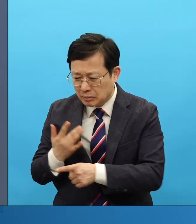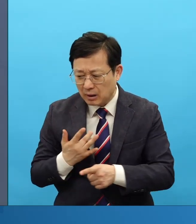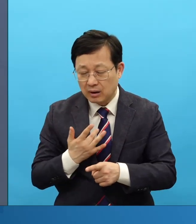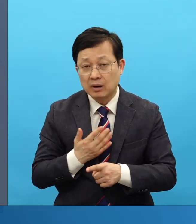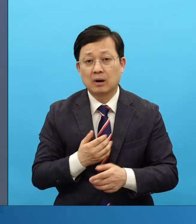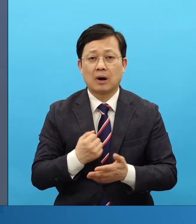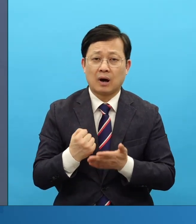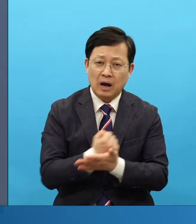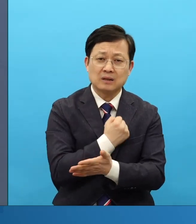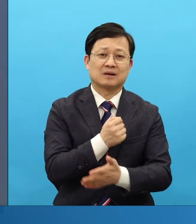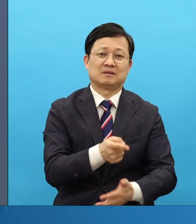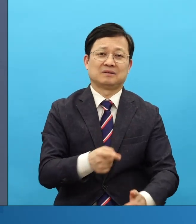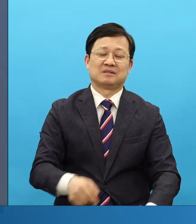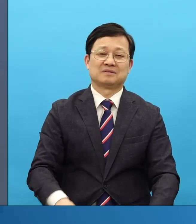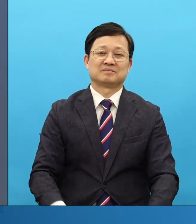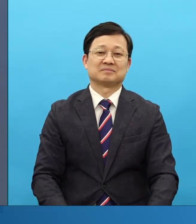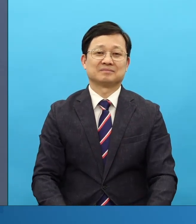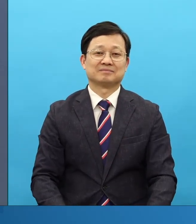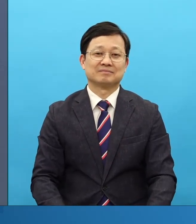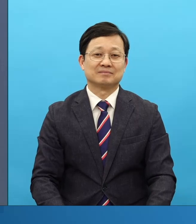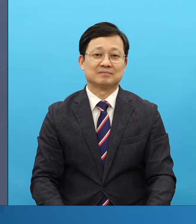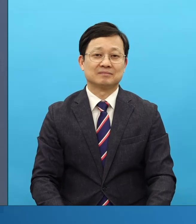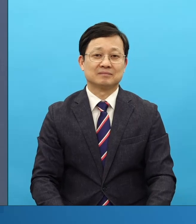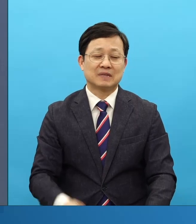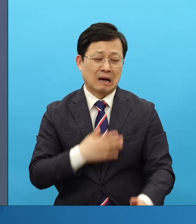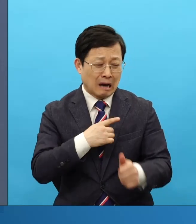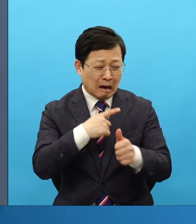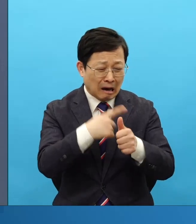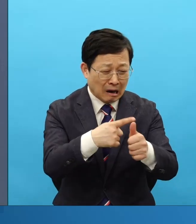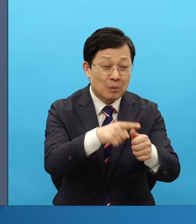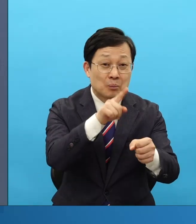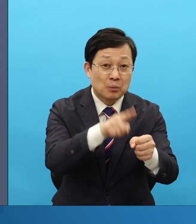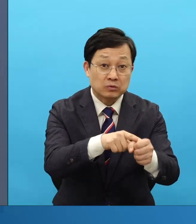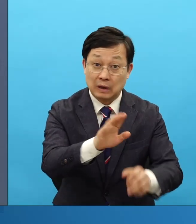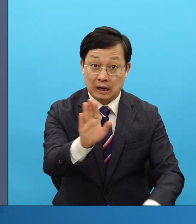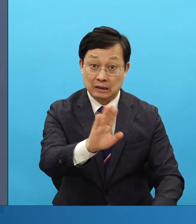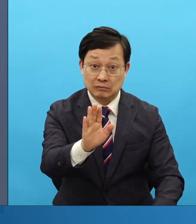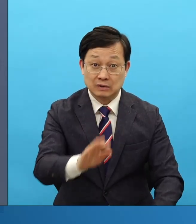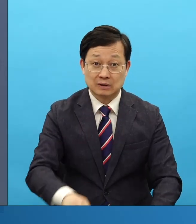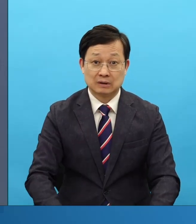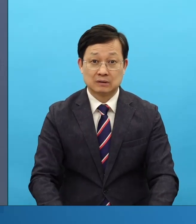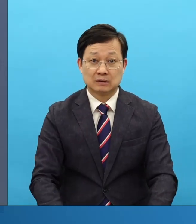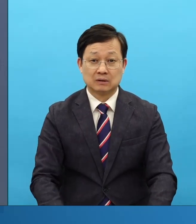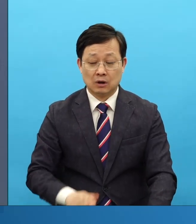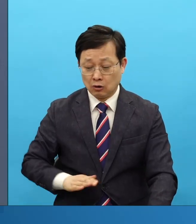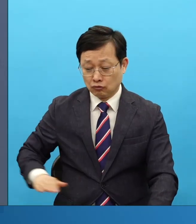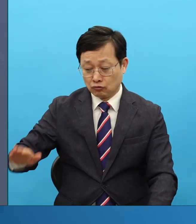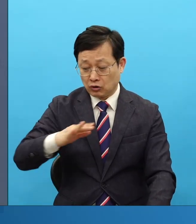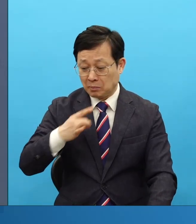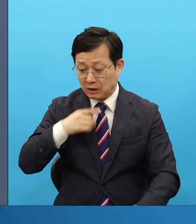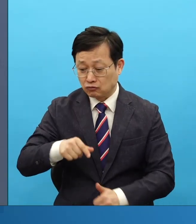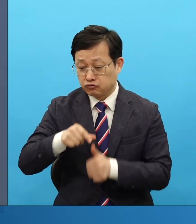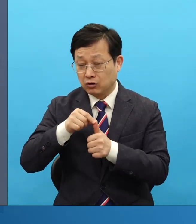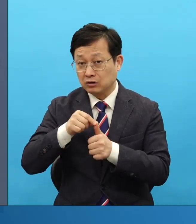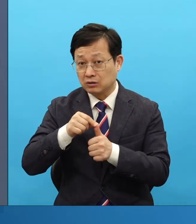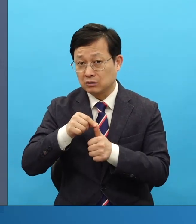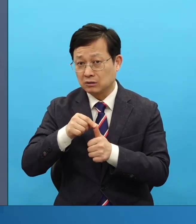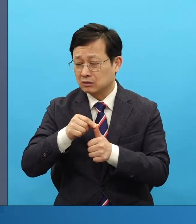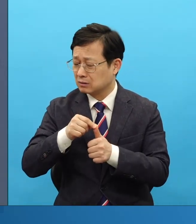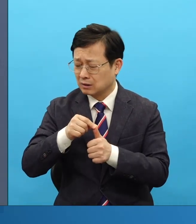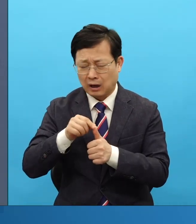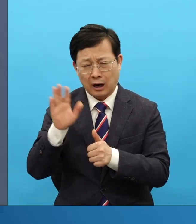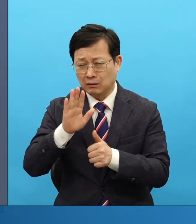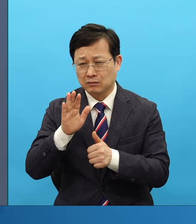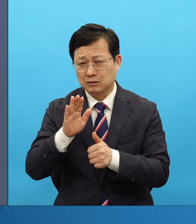frustrating because they leave out all the important things and they're 이거는 keeping everything 욕하는 게 else. 아닙니다. I'm not just criticizing them. 우리만 구원했다 이런